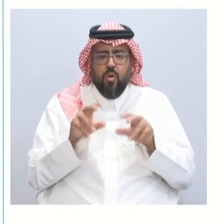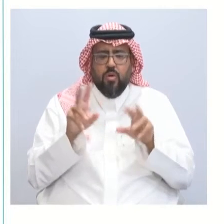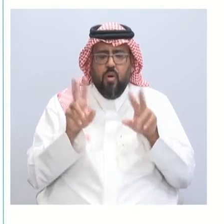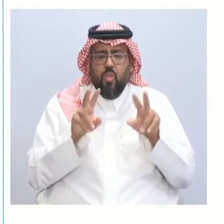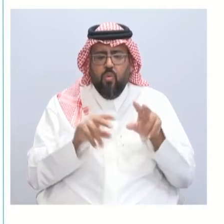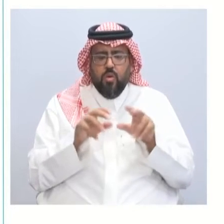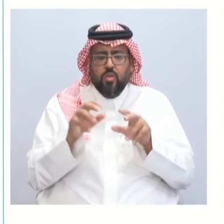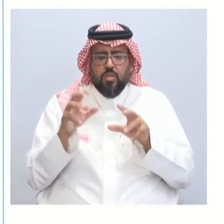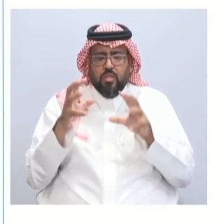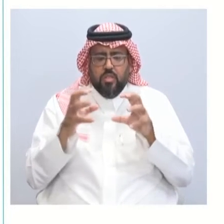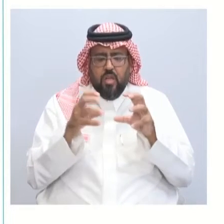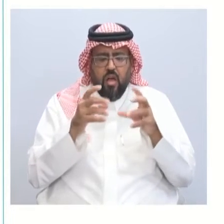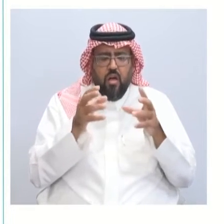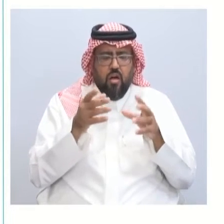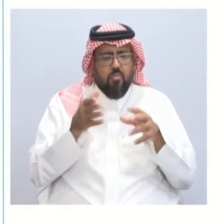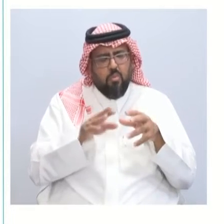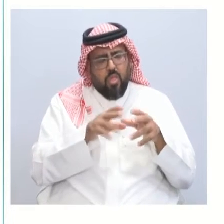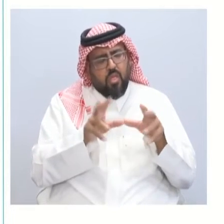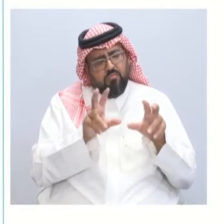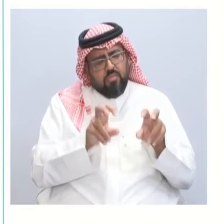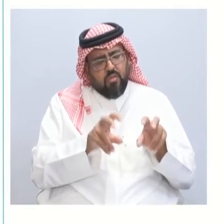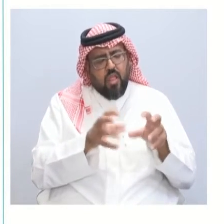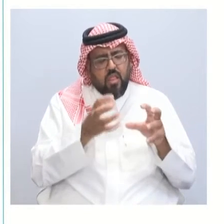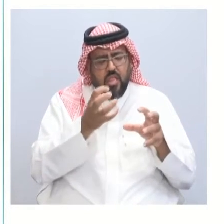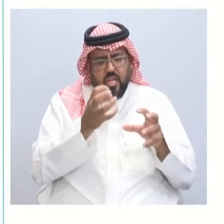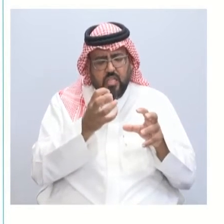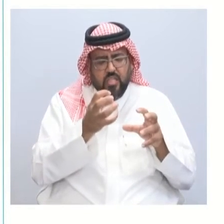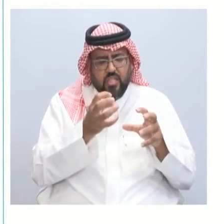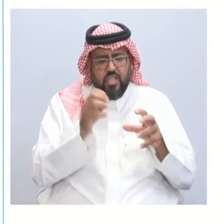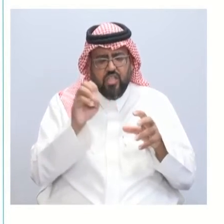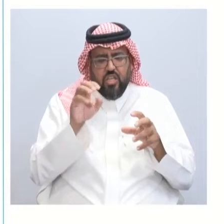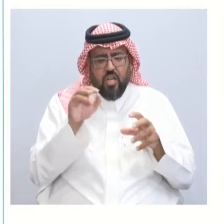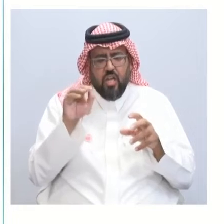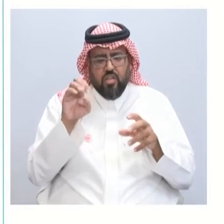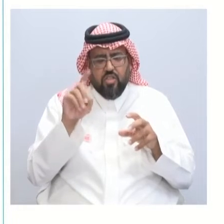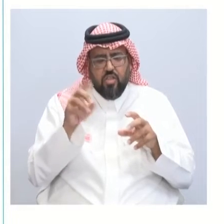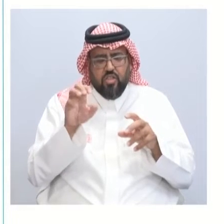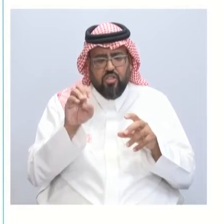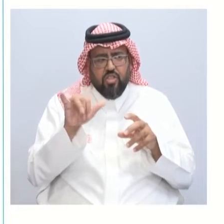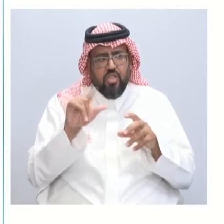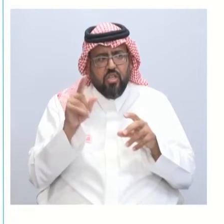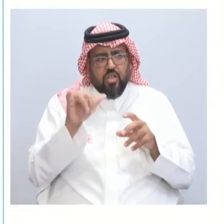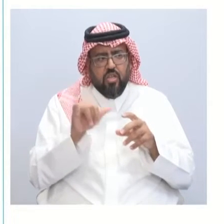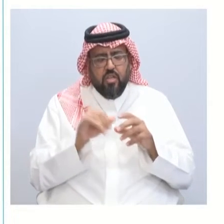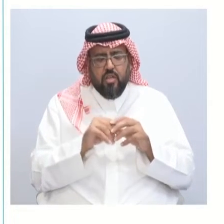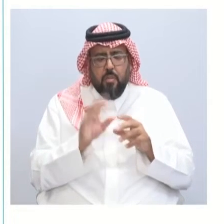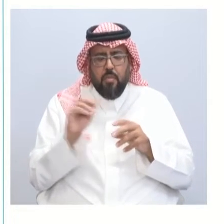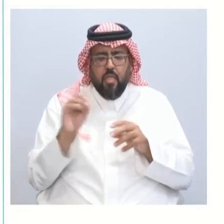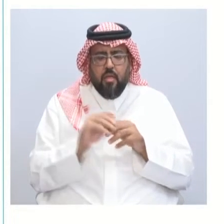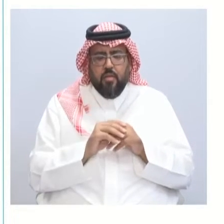حيه متحلله مثل الحجر الجيري الحجر الجيري هذه